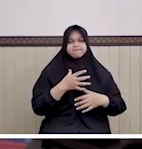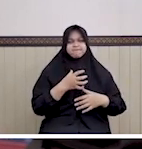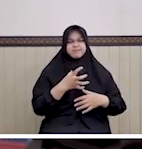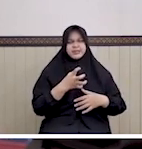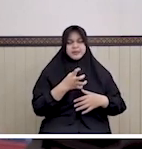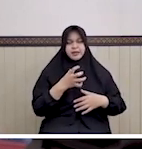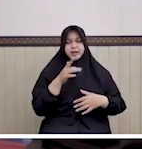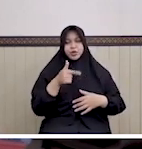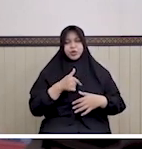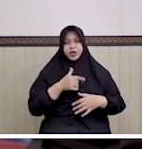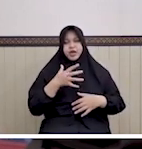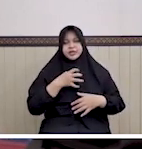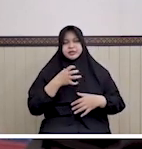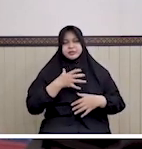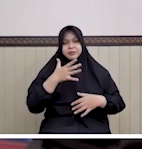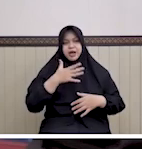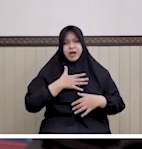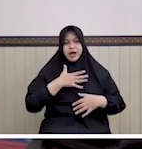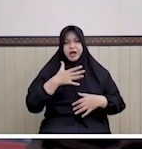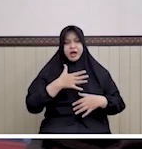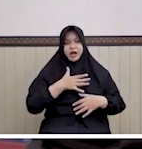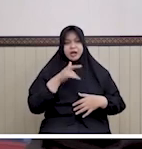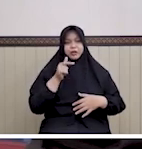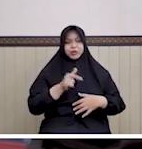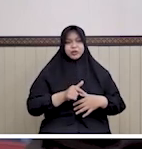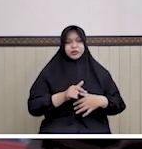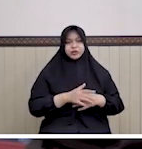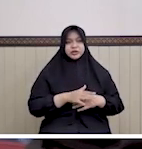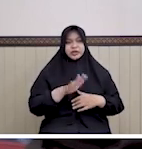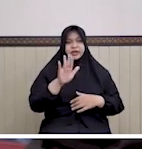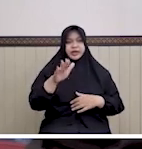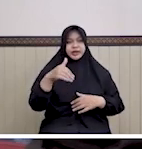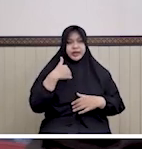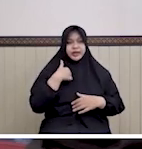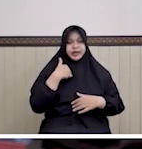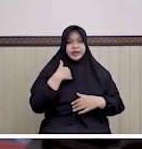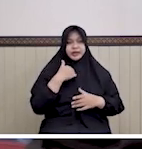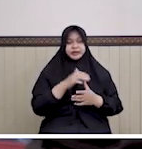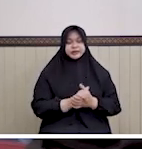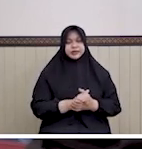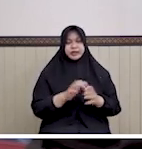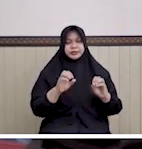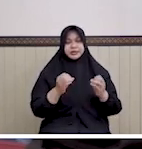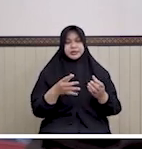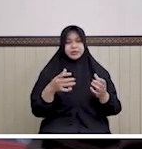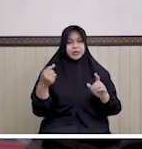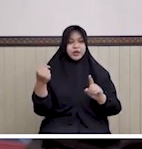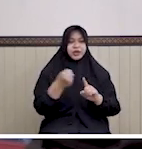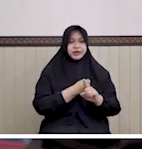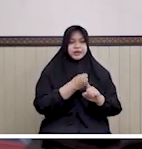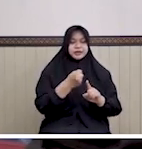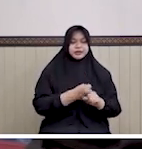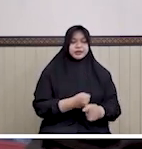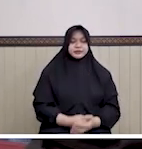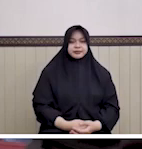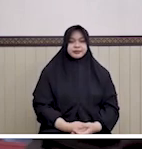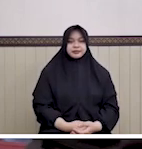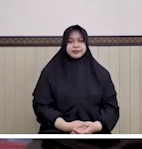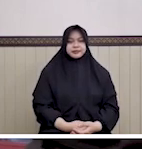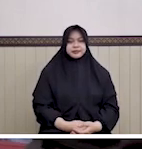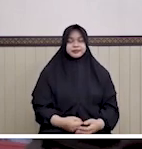ndak kemudian asma asma gitu nah terus nanti ada apa itu dia peristiwa kekerasan kambuh kambuh